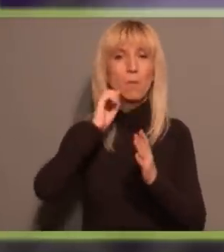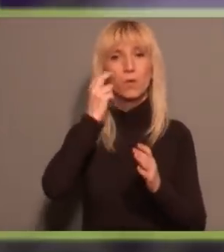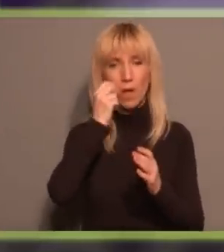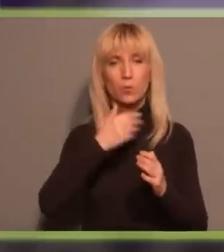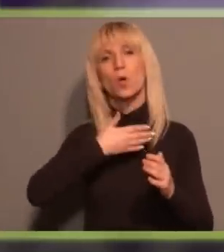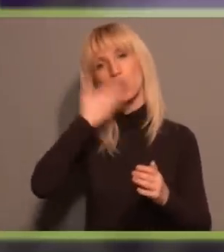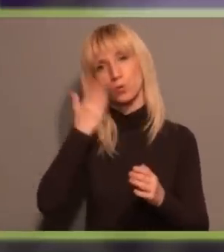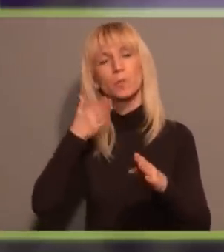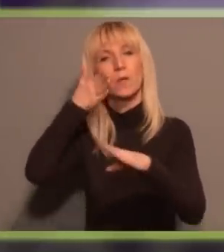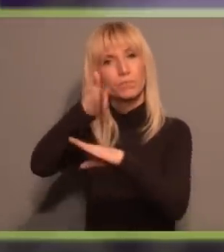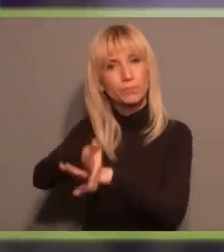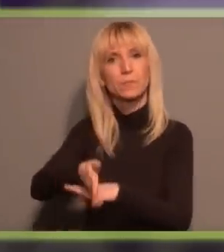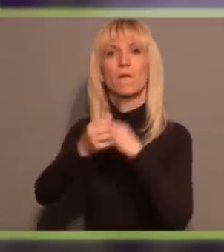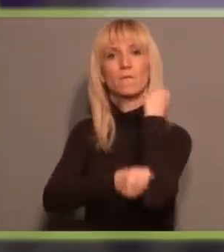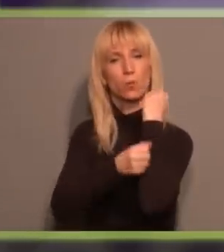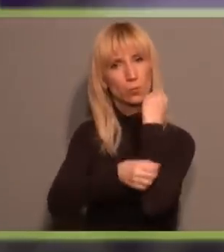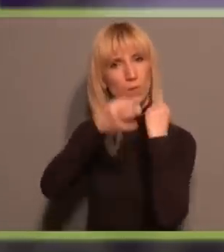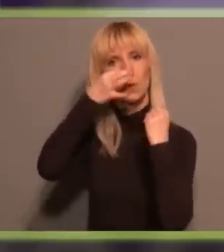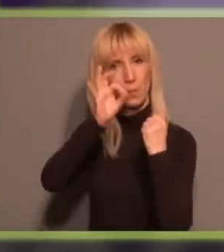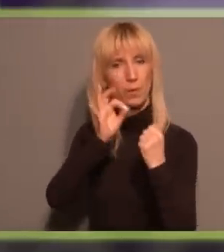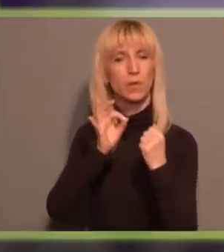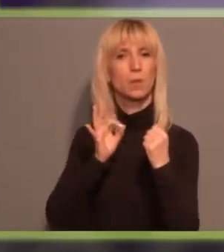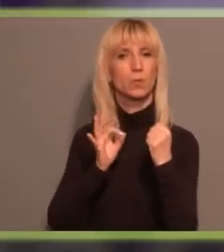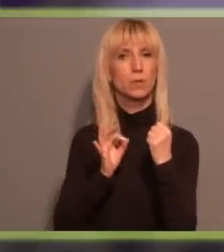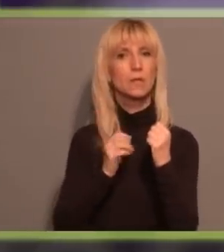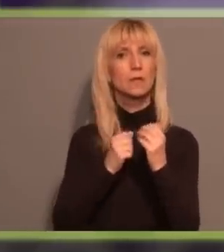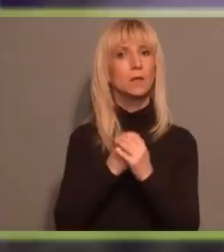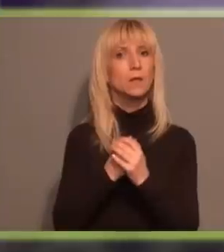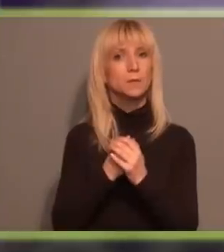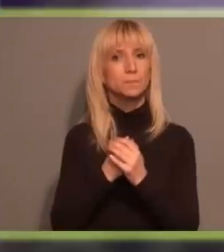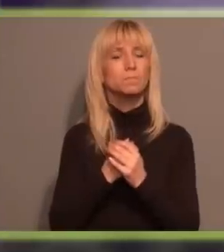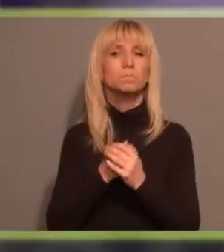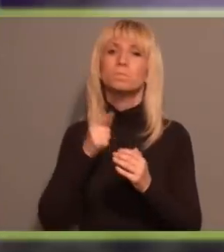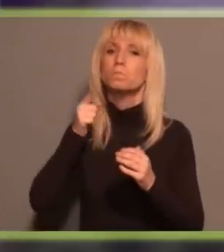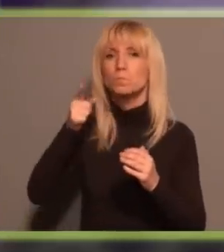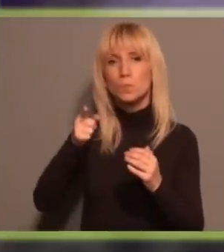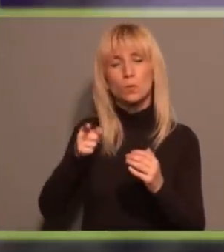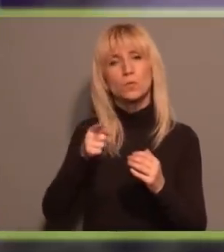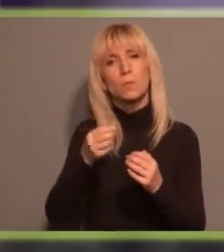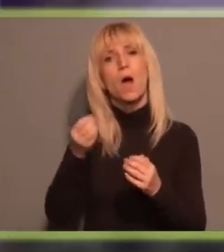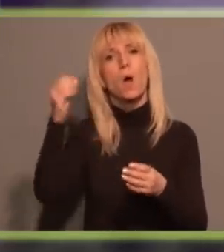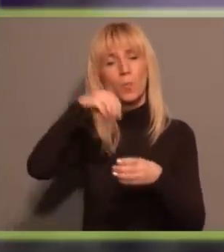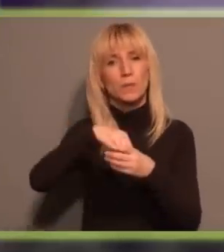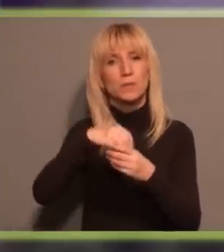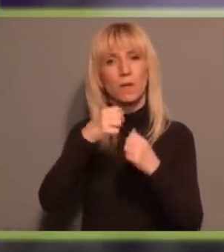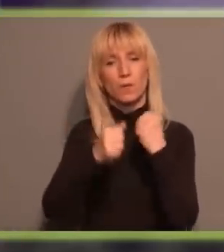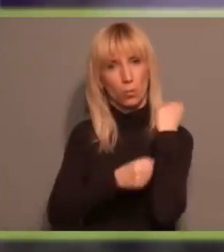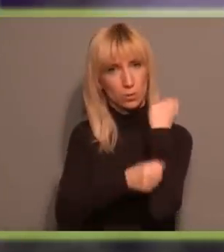uspela da uđem na najboljim fakultetom u celom Americi. To je School of Visual